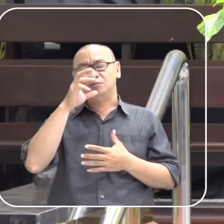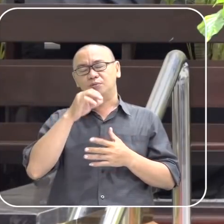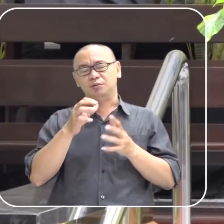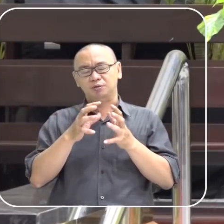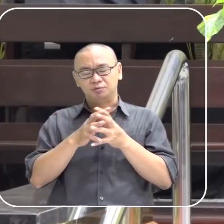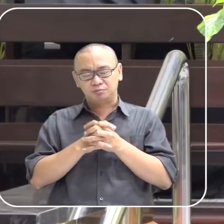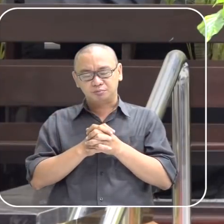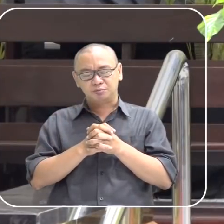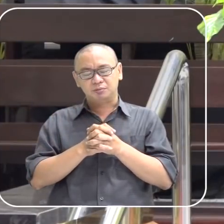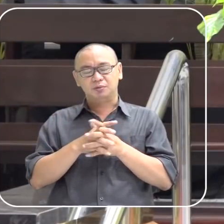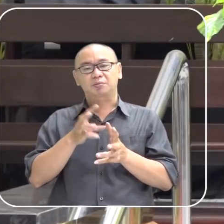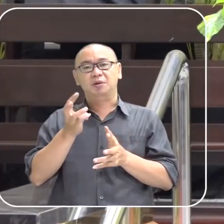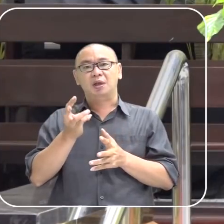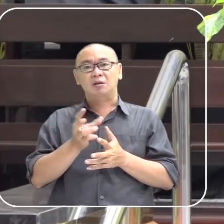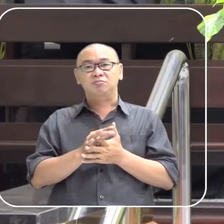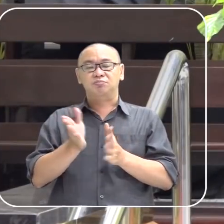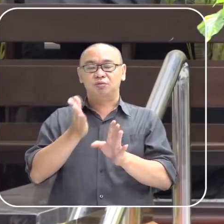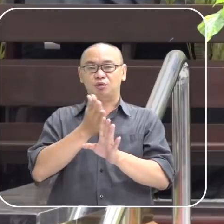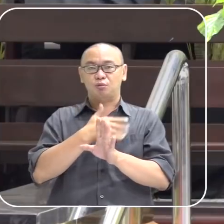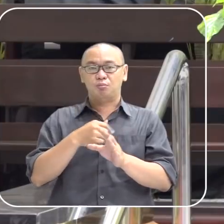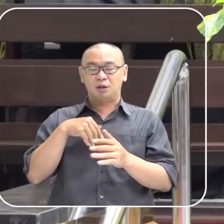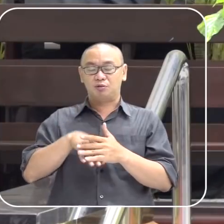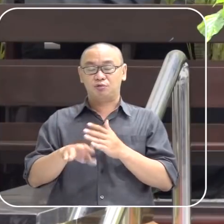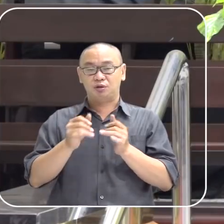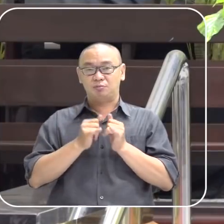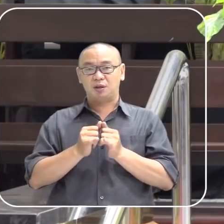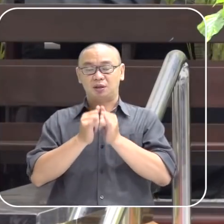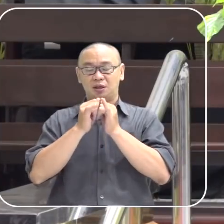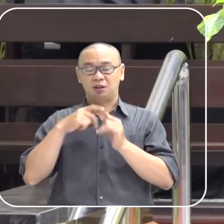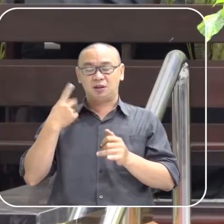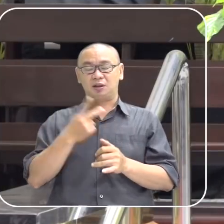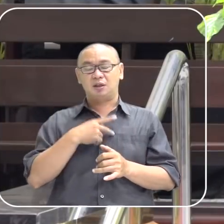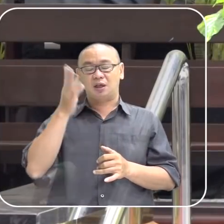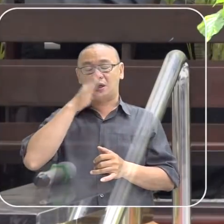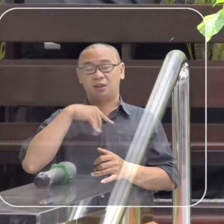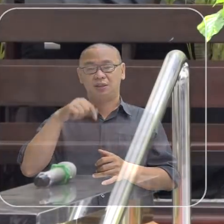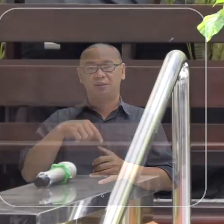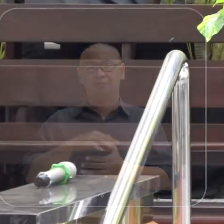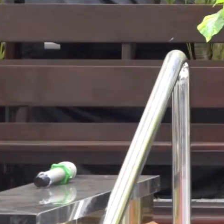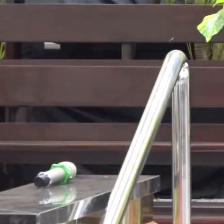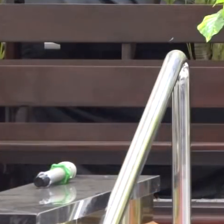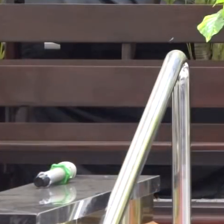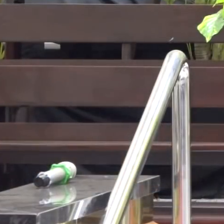sejenak sebelum kita memasuki ibadah kita hari ini.